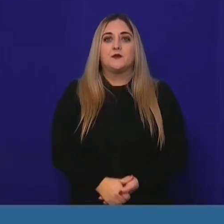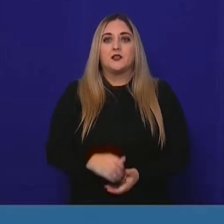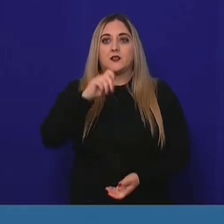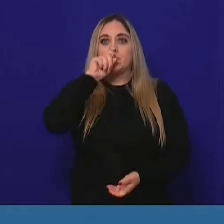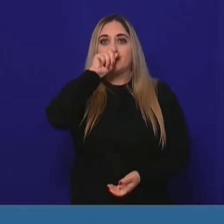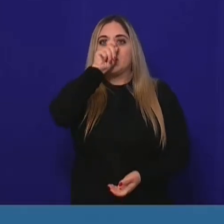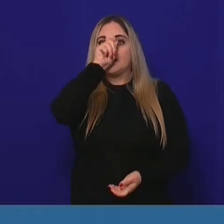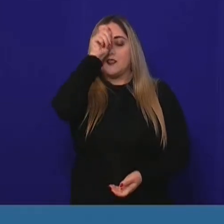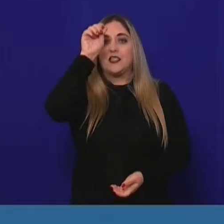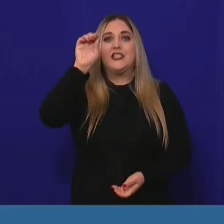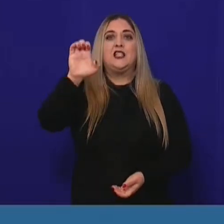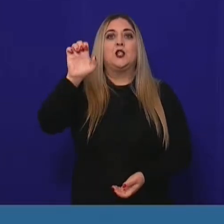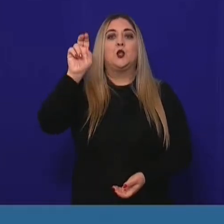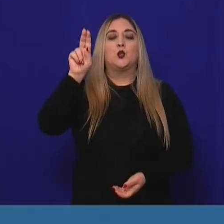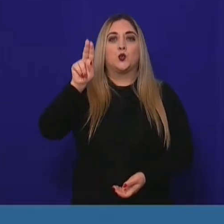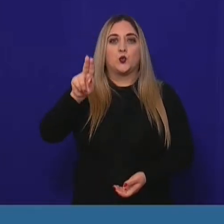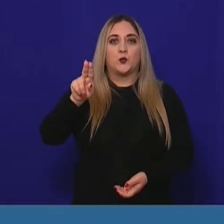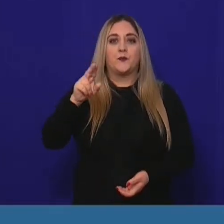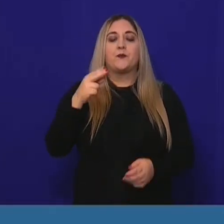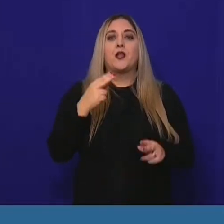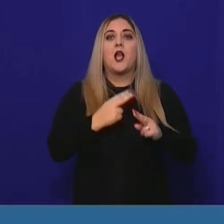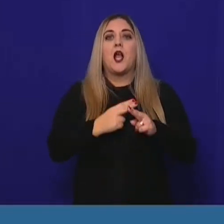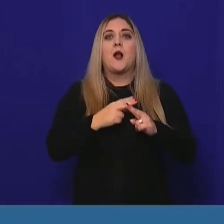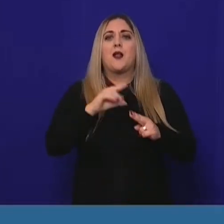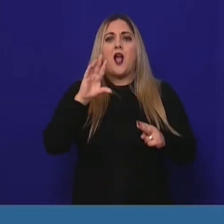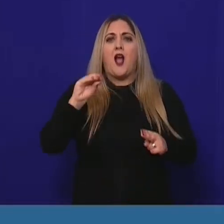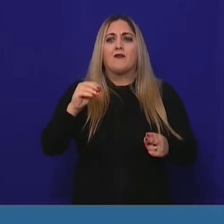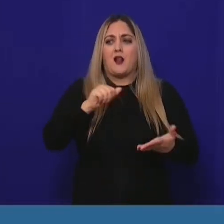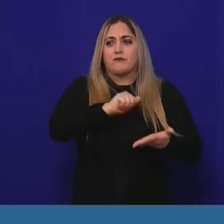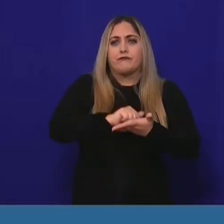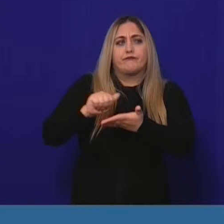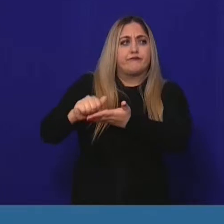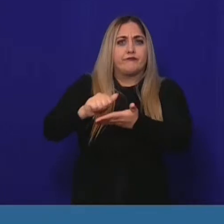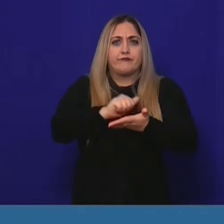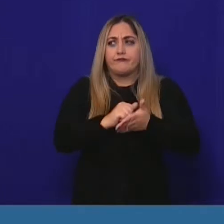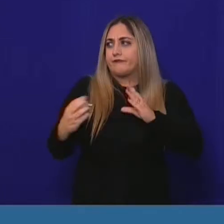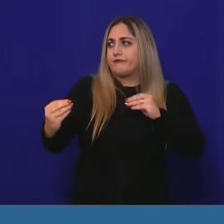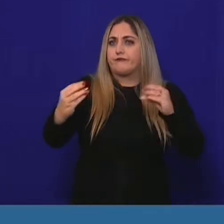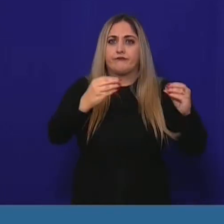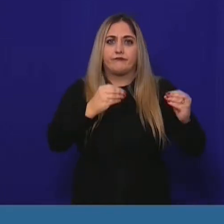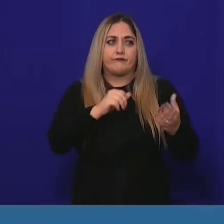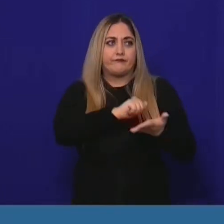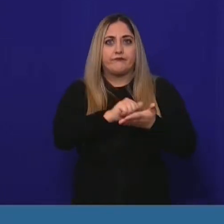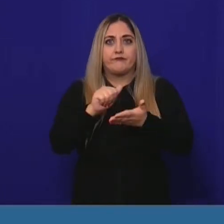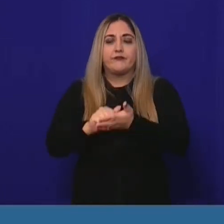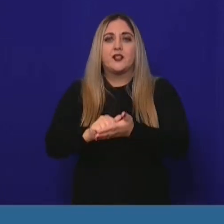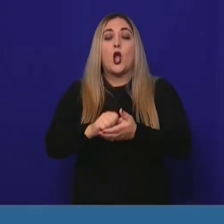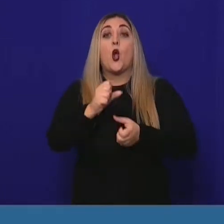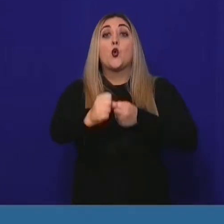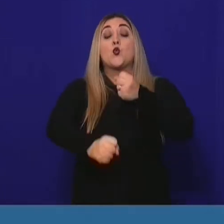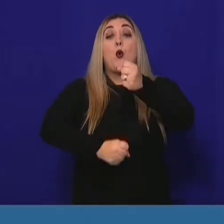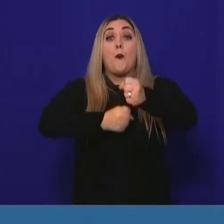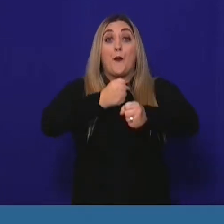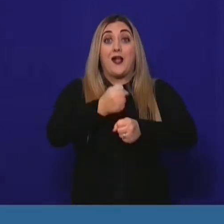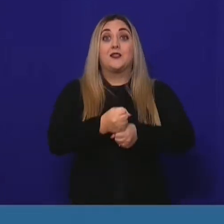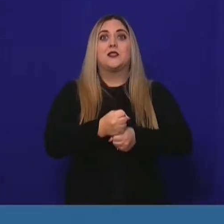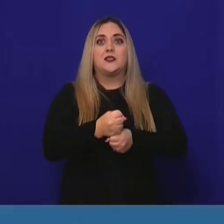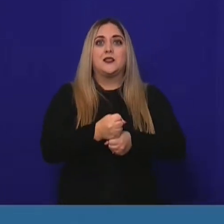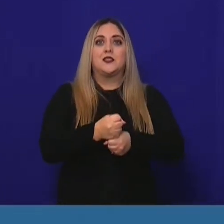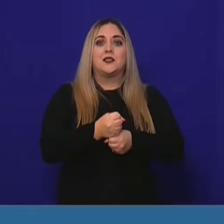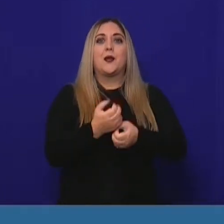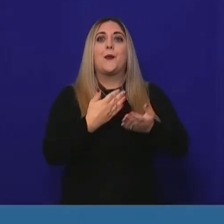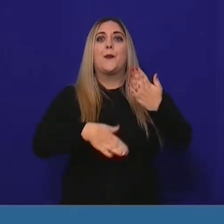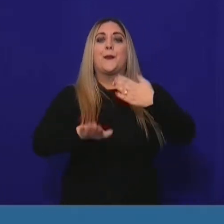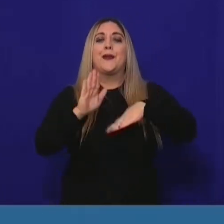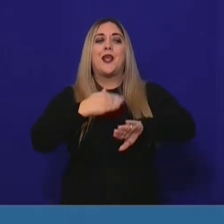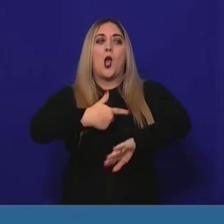L-Unjoni Ewropea għamlet ħafna agreements infatti ma' diversi kumpaniji li jekk huma dawn